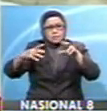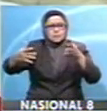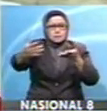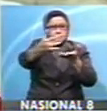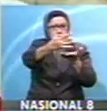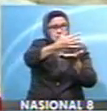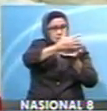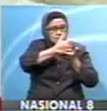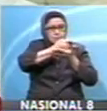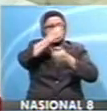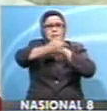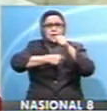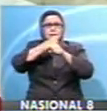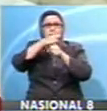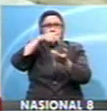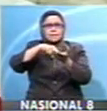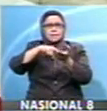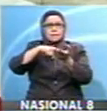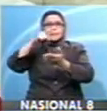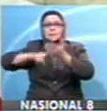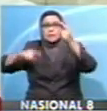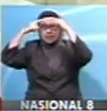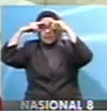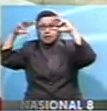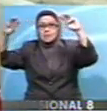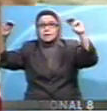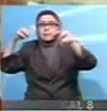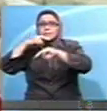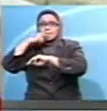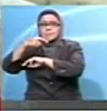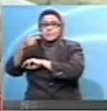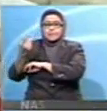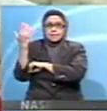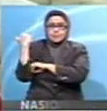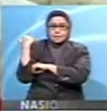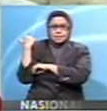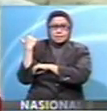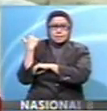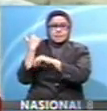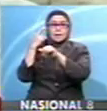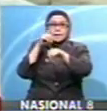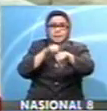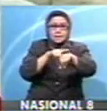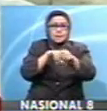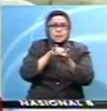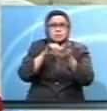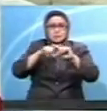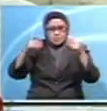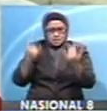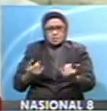this year the one that PM mention As per that time now we are looking